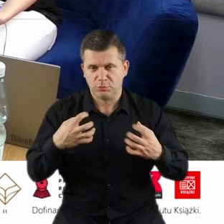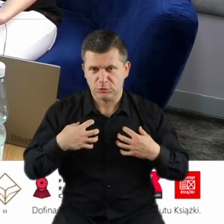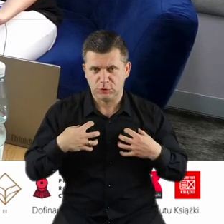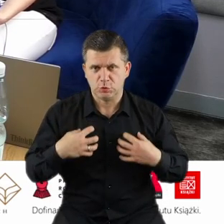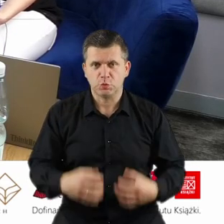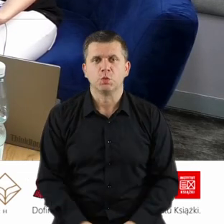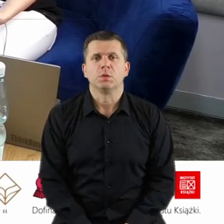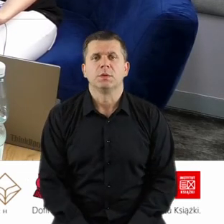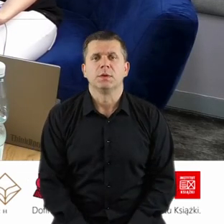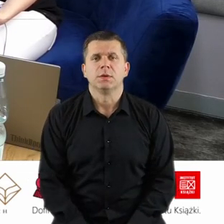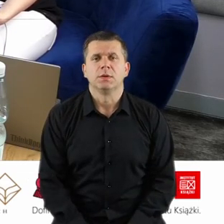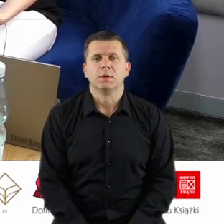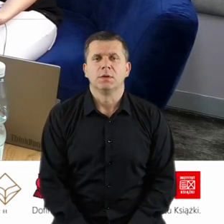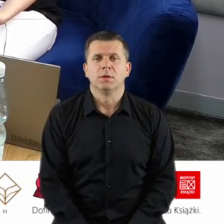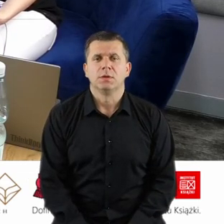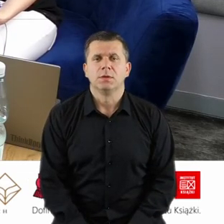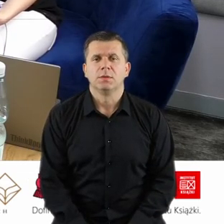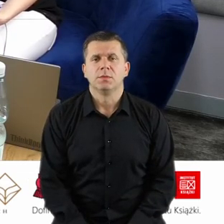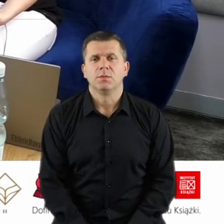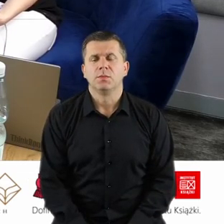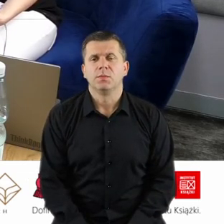życiu,